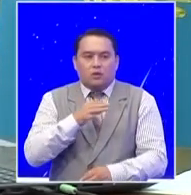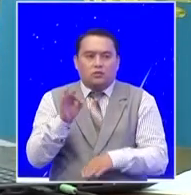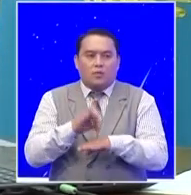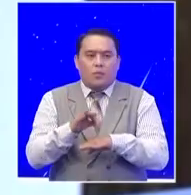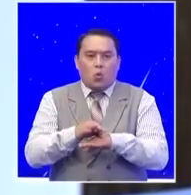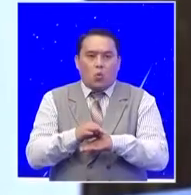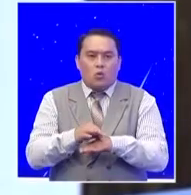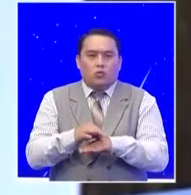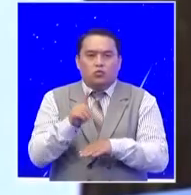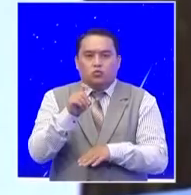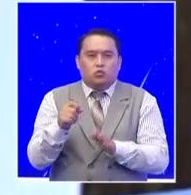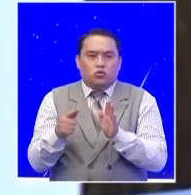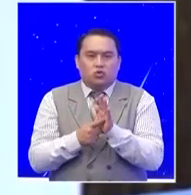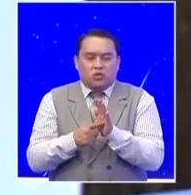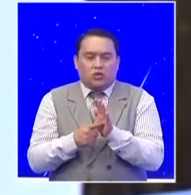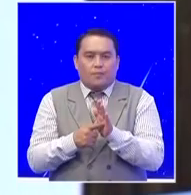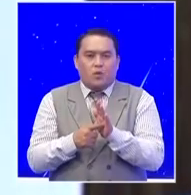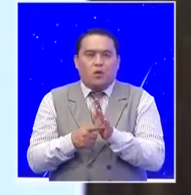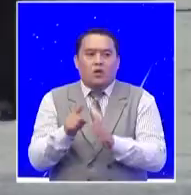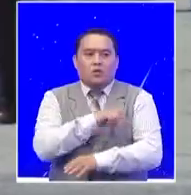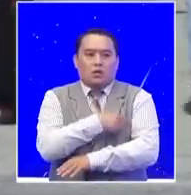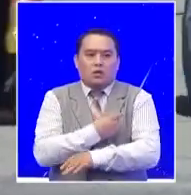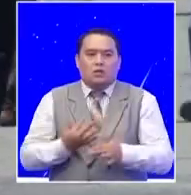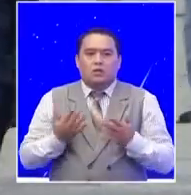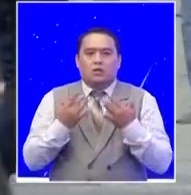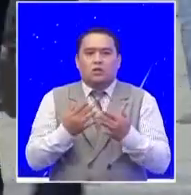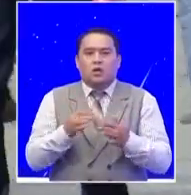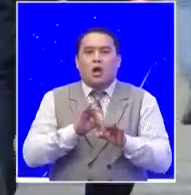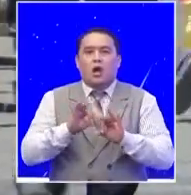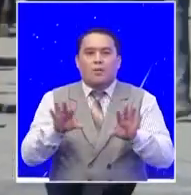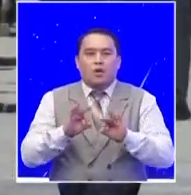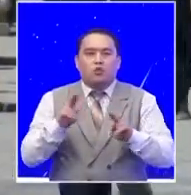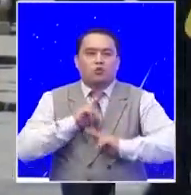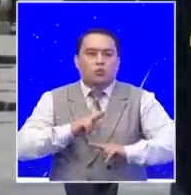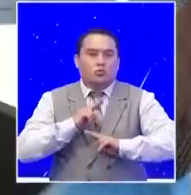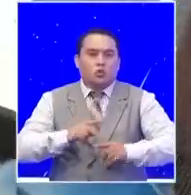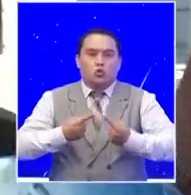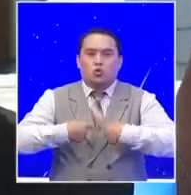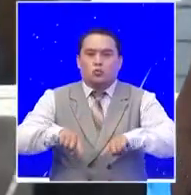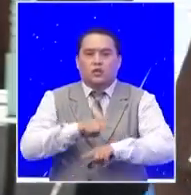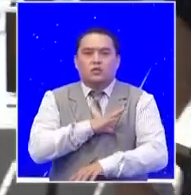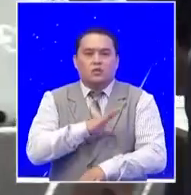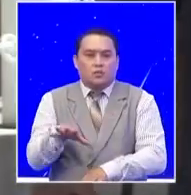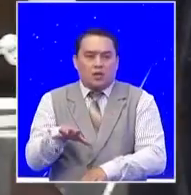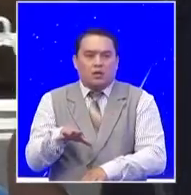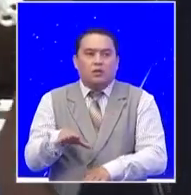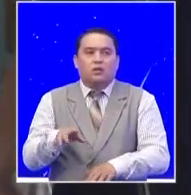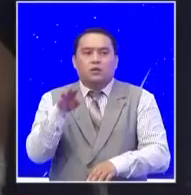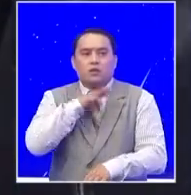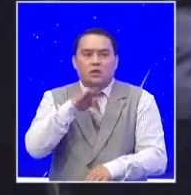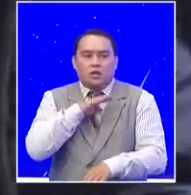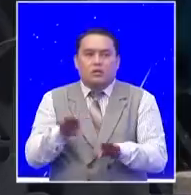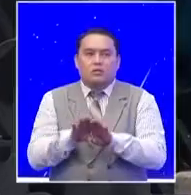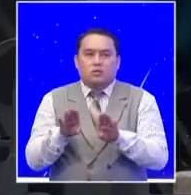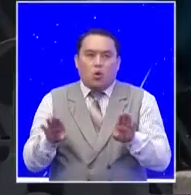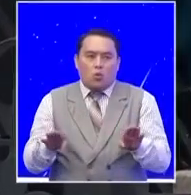ілмегіне іліккендер 107-ге жеткен. Оған санитарлық талаппен түсіндіру жұмыстарының ұтымды ұйымдастырылмағаны себеп. Текеліде де осы